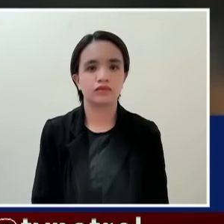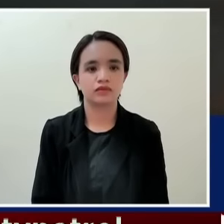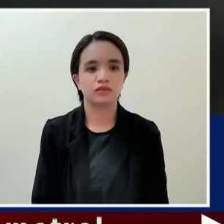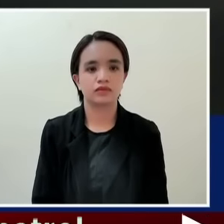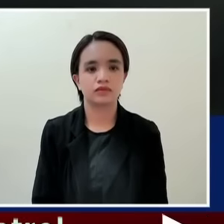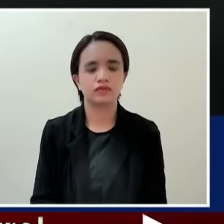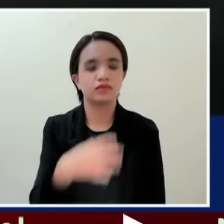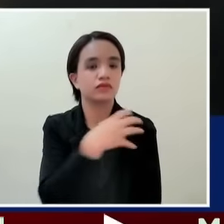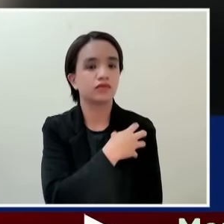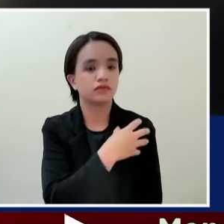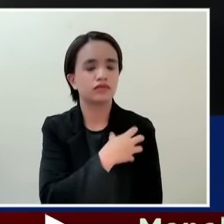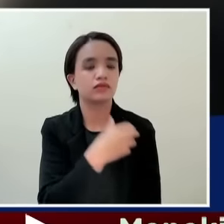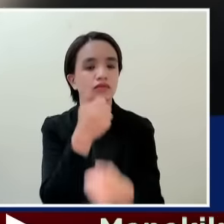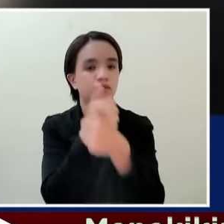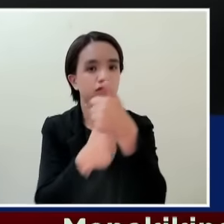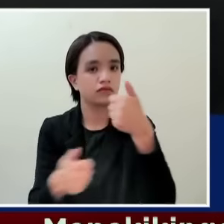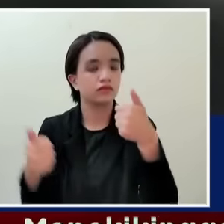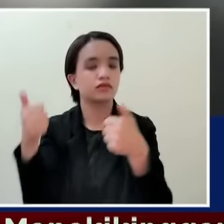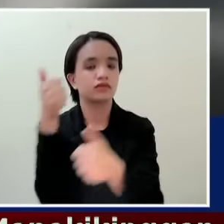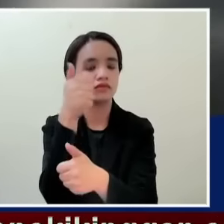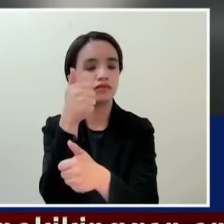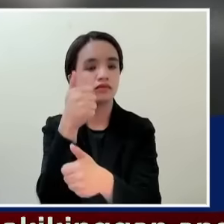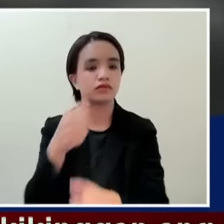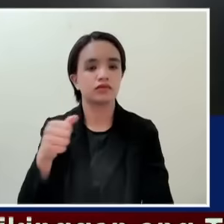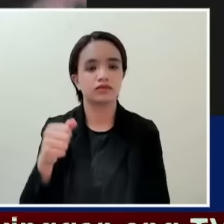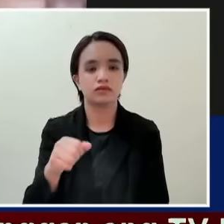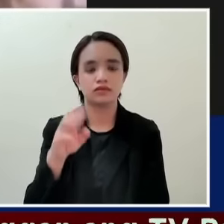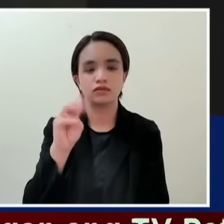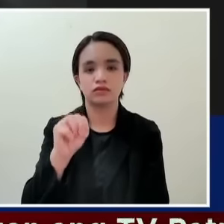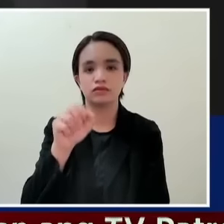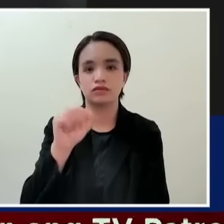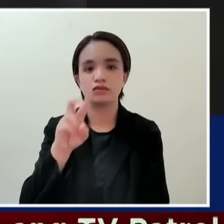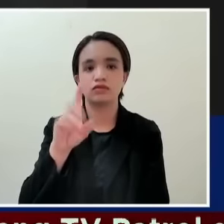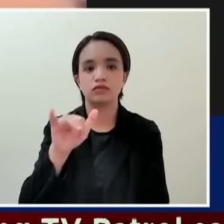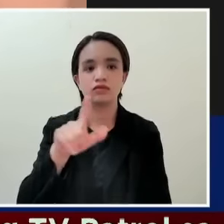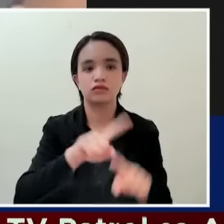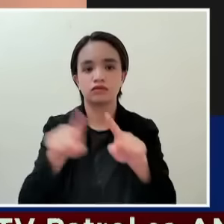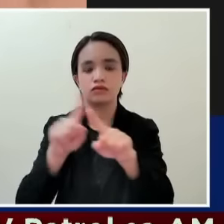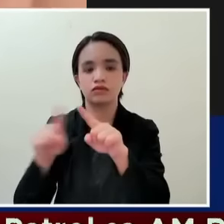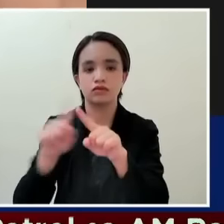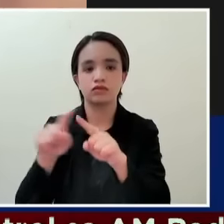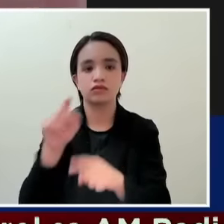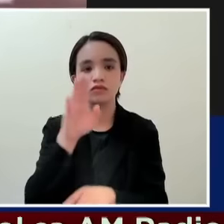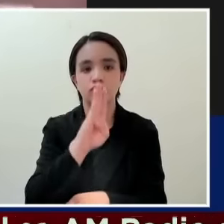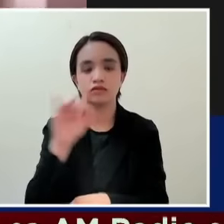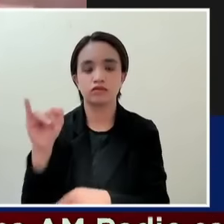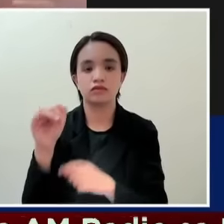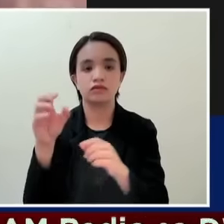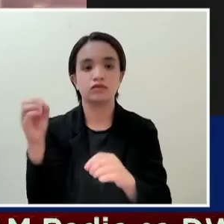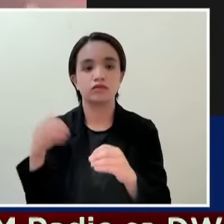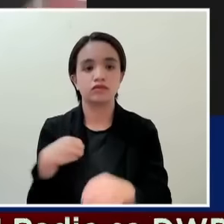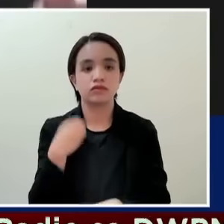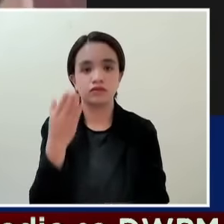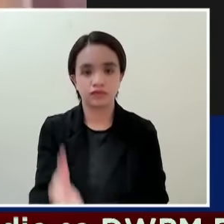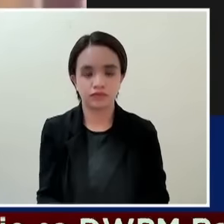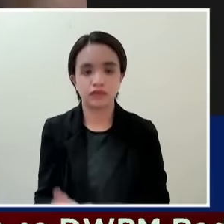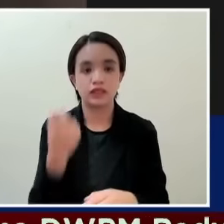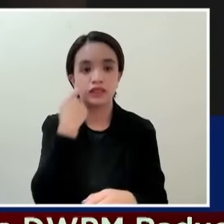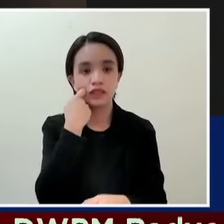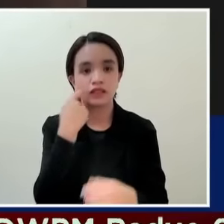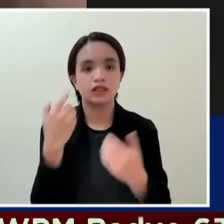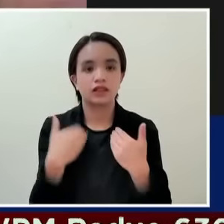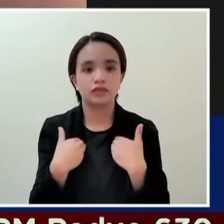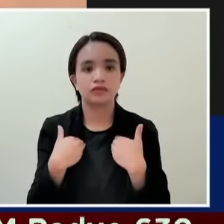PNP Chief Romel Marbil at ilang immigration. Kanina nasa National Headquarters ng Indonesian Police ang unang destinasyon ni